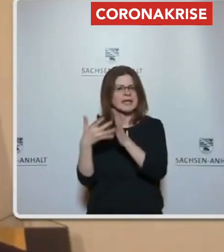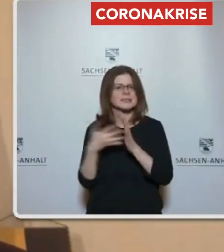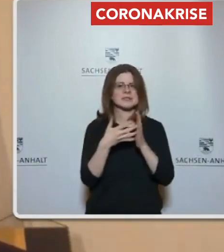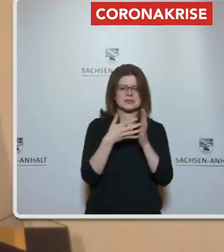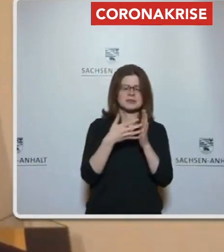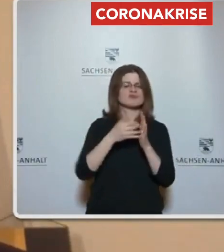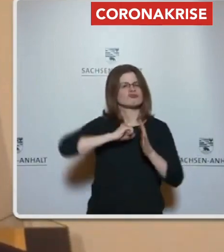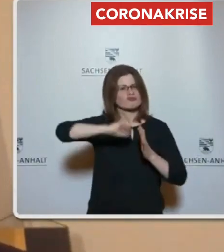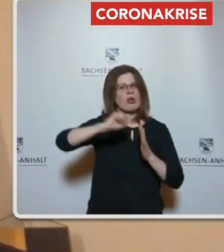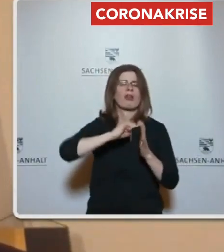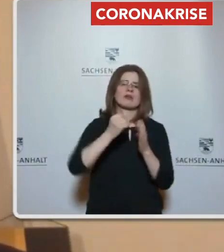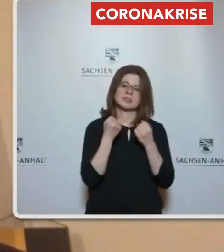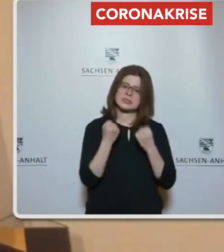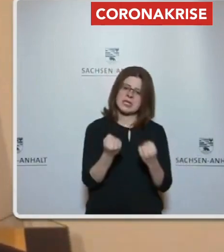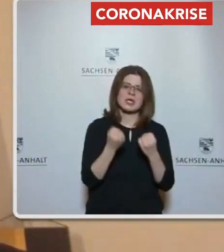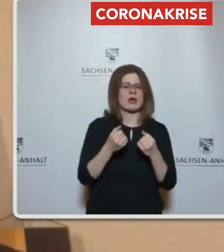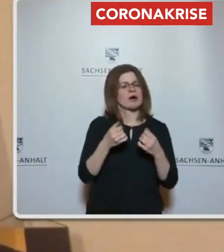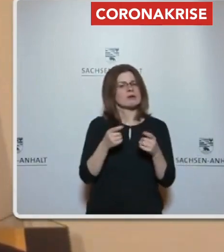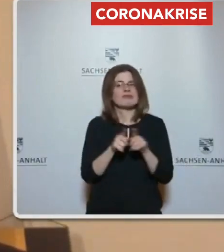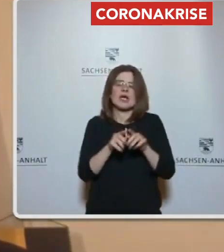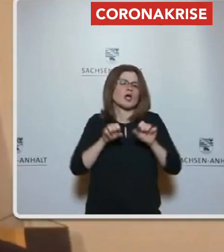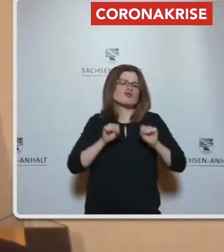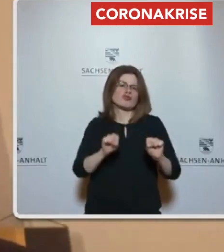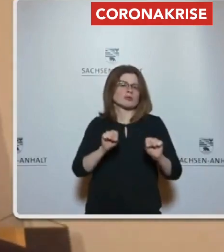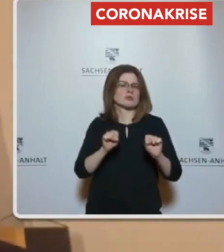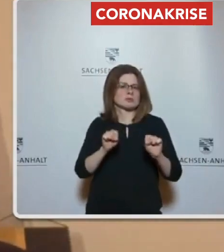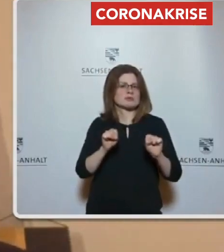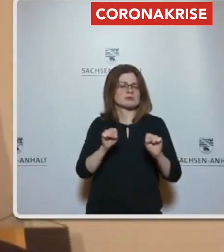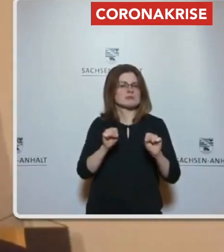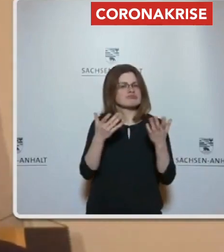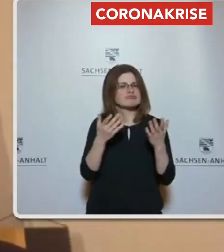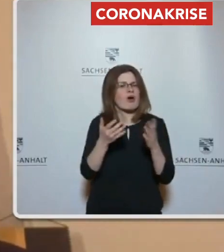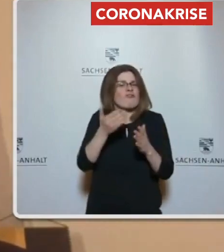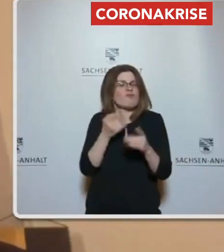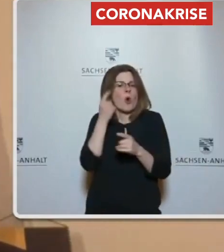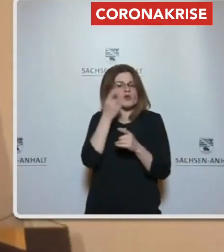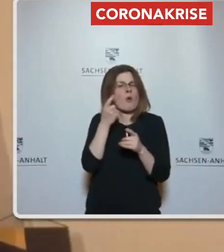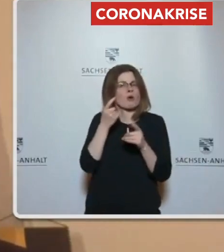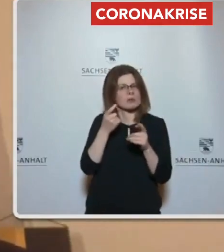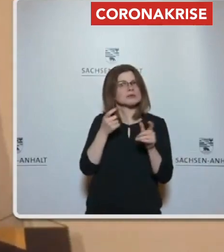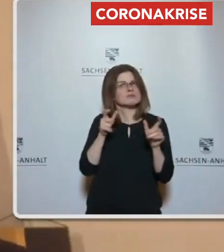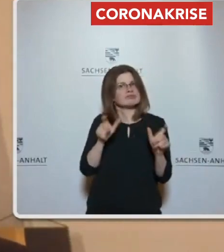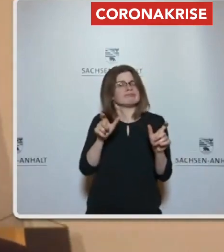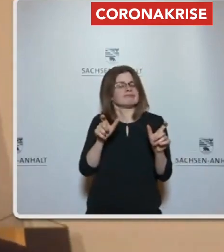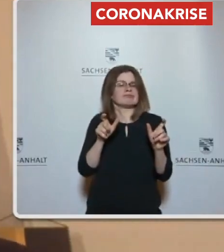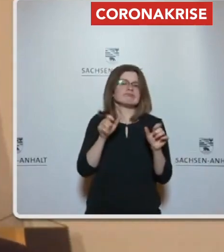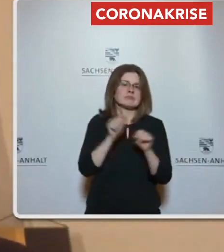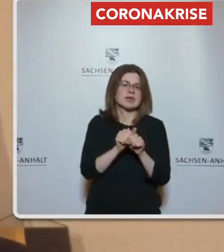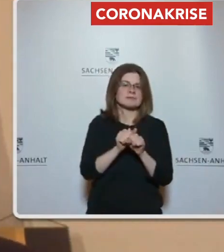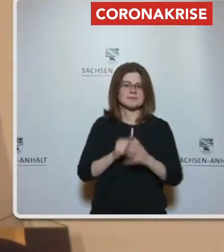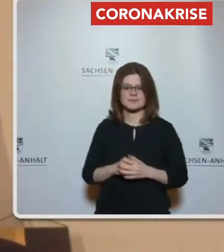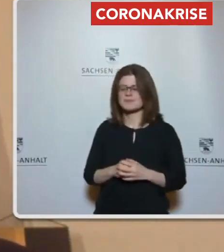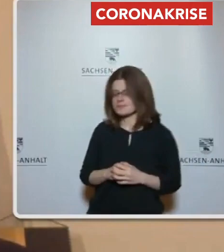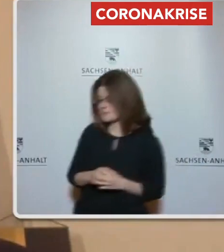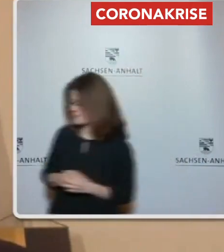testseitig sich schützen können, beziehungsweise eben auch Vorsorge treffen können. Wir haben